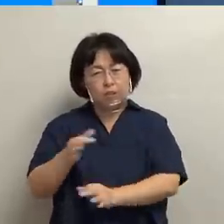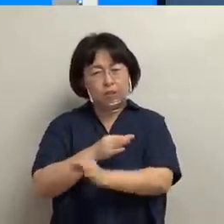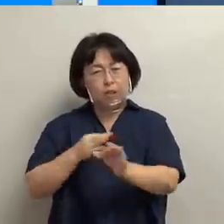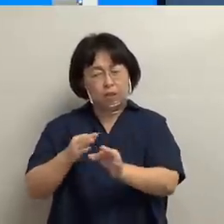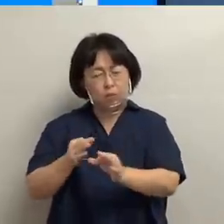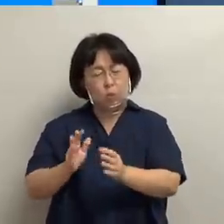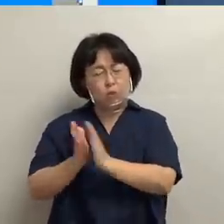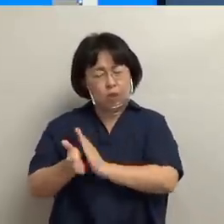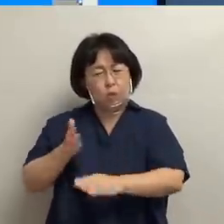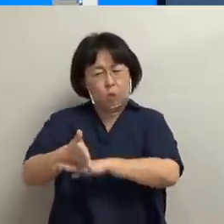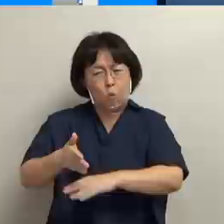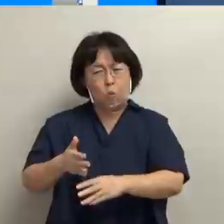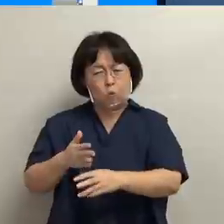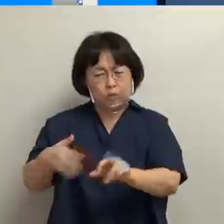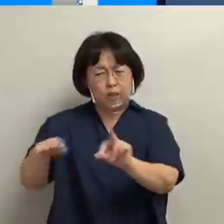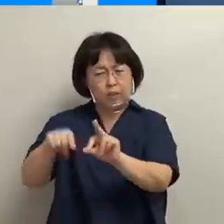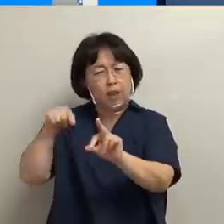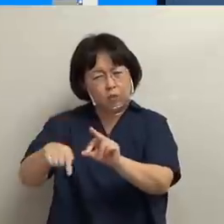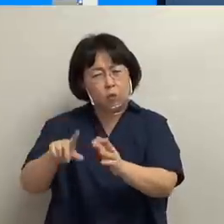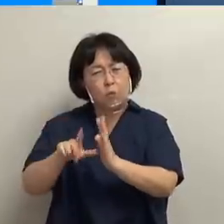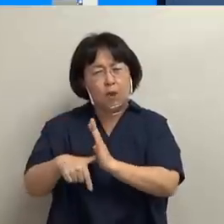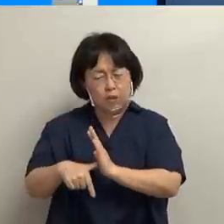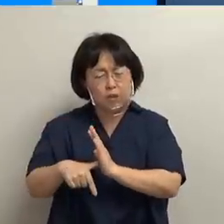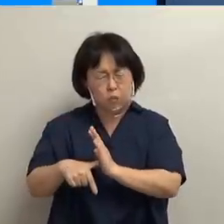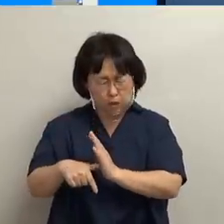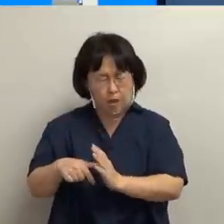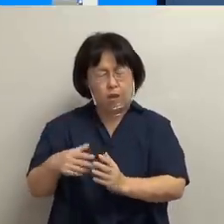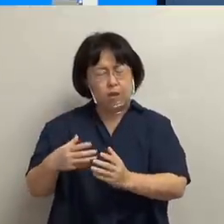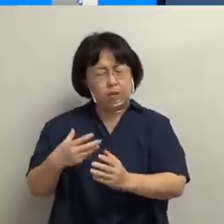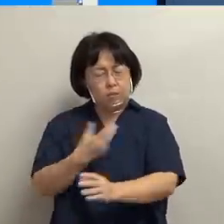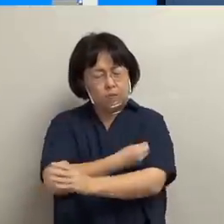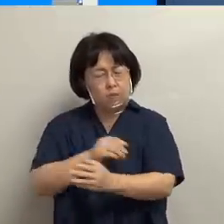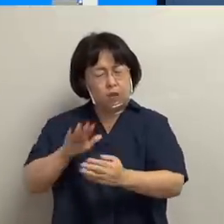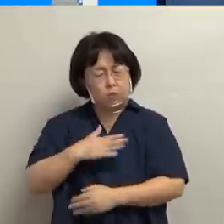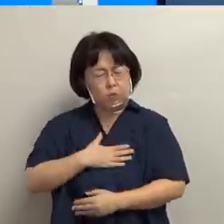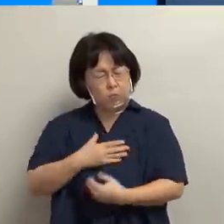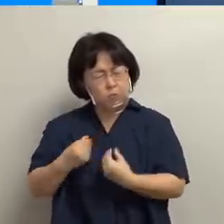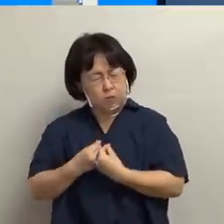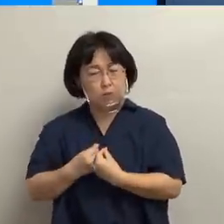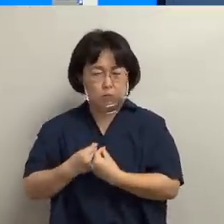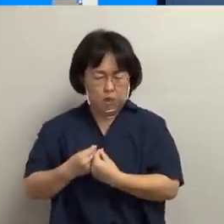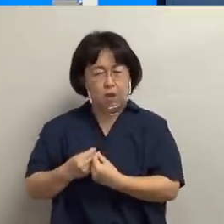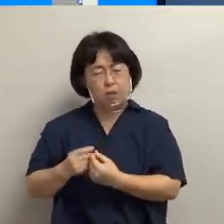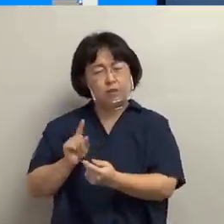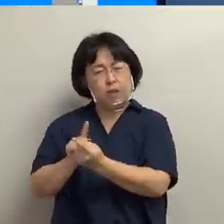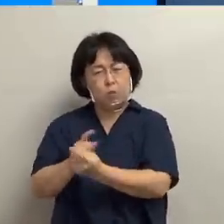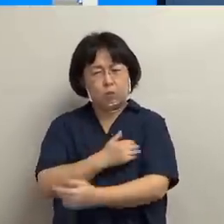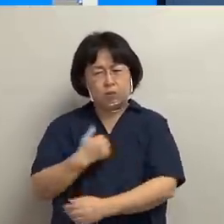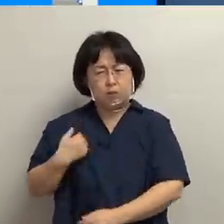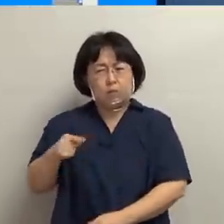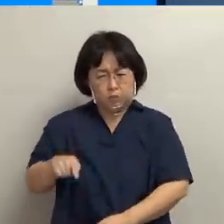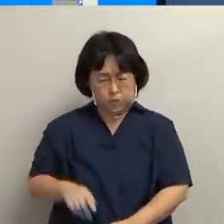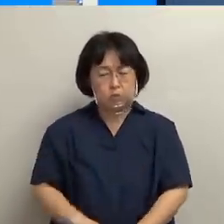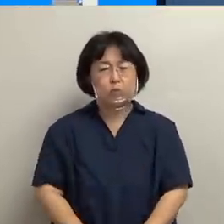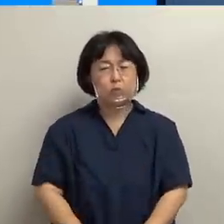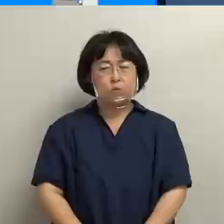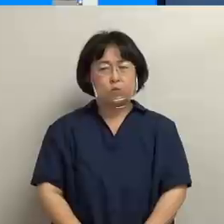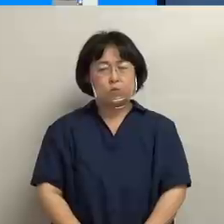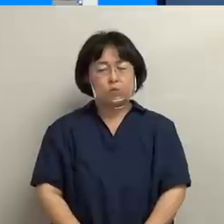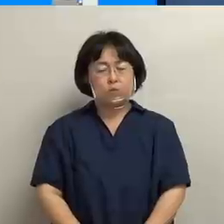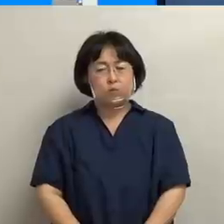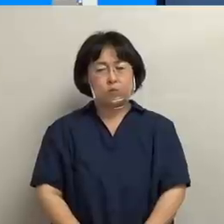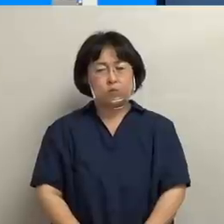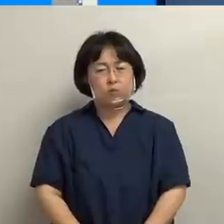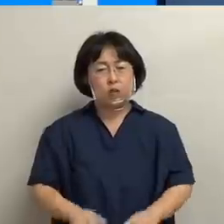これをサポートするよう体制もたと乗っているということも申し上げたいと思いますそれから今日